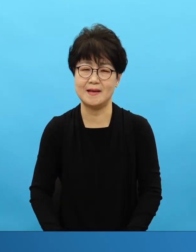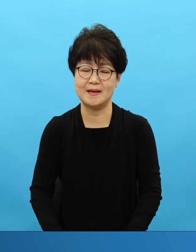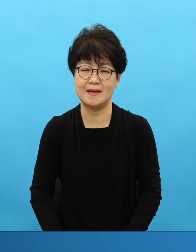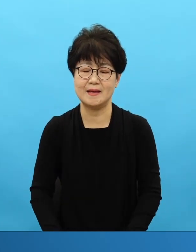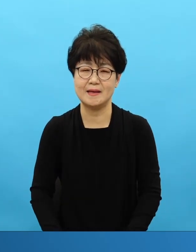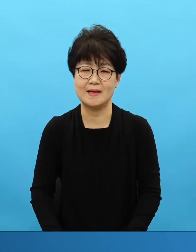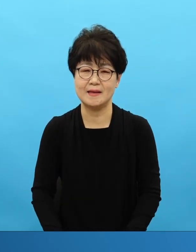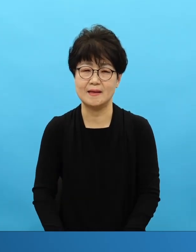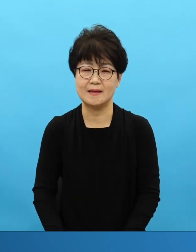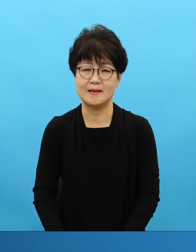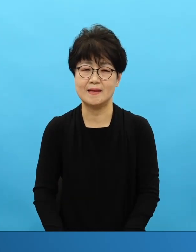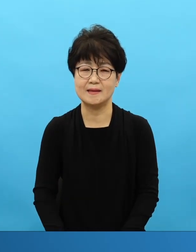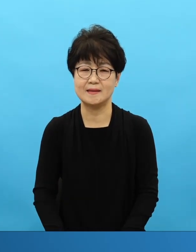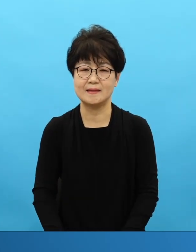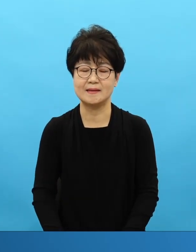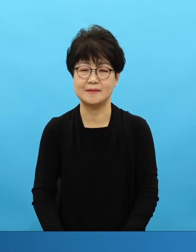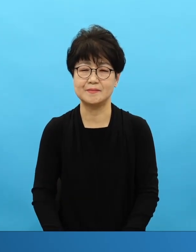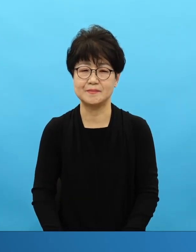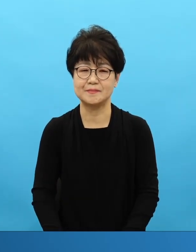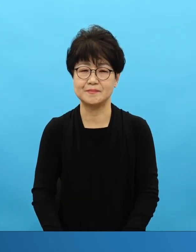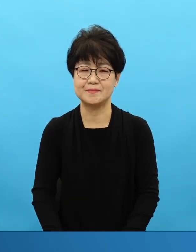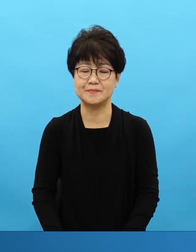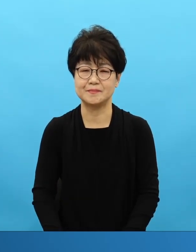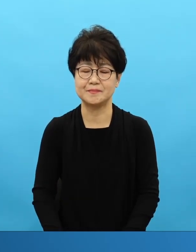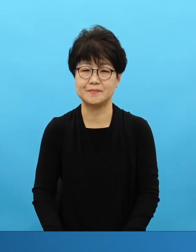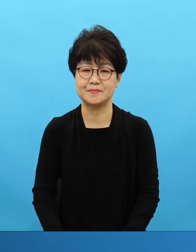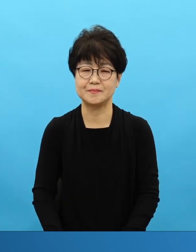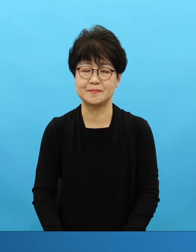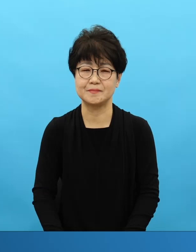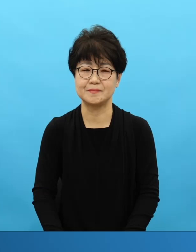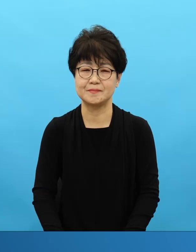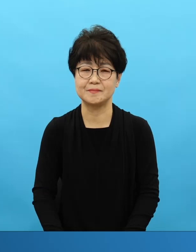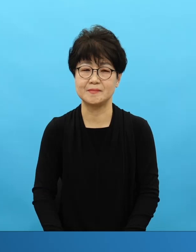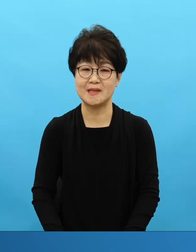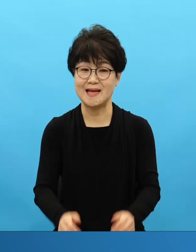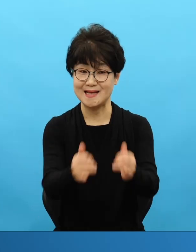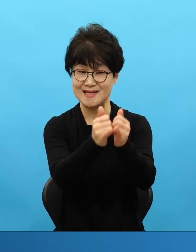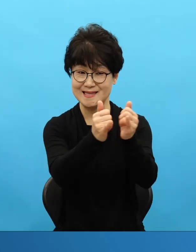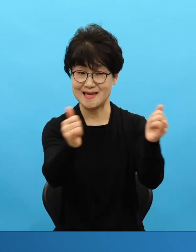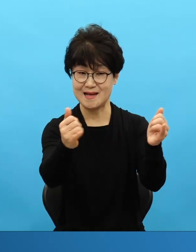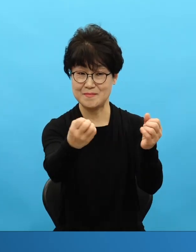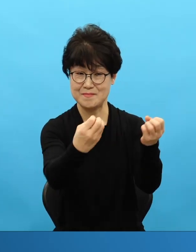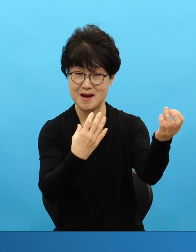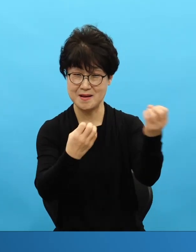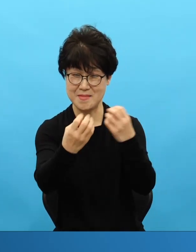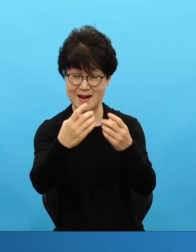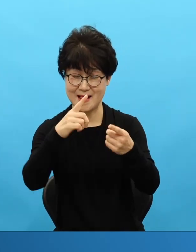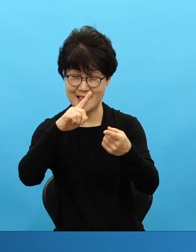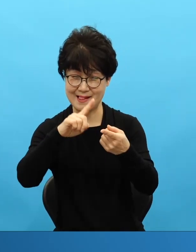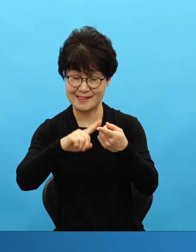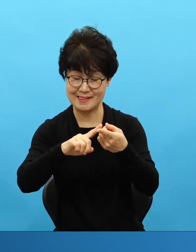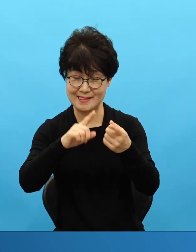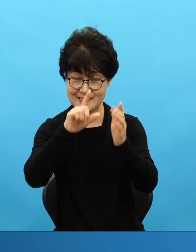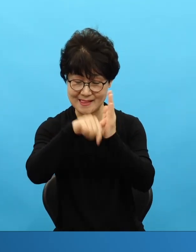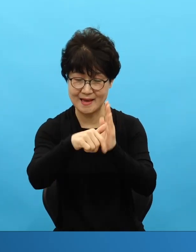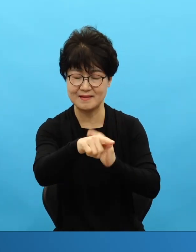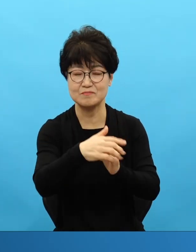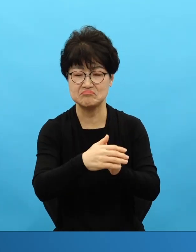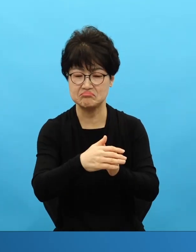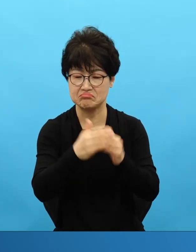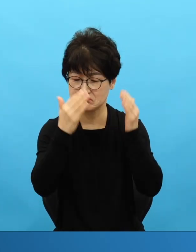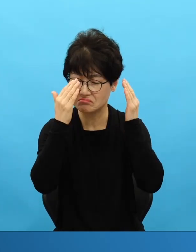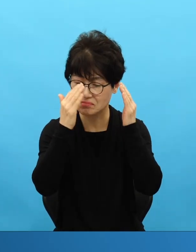사람의 말은 존중하지만은 듣지는 마세요. 기도하세요. Respect the words of others, but don't listen to them. You must